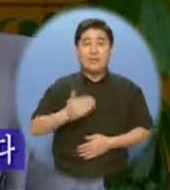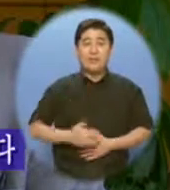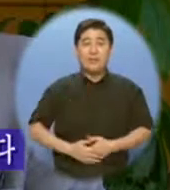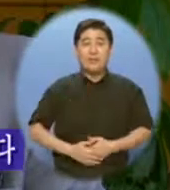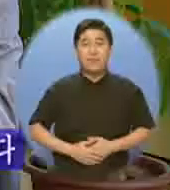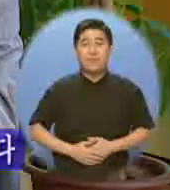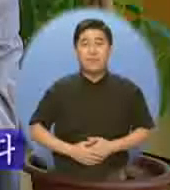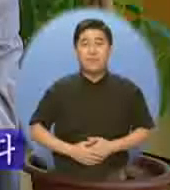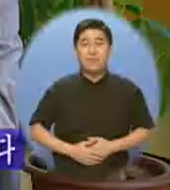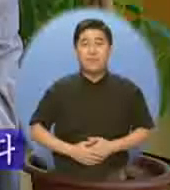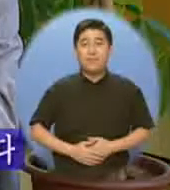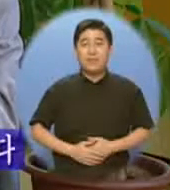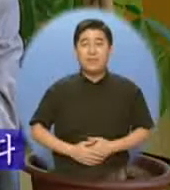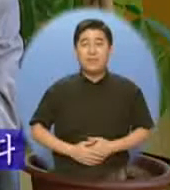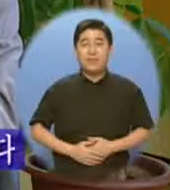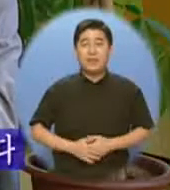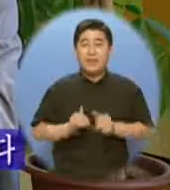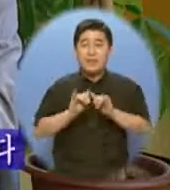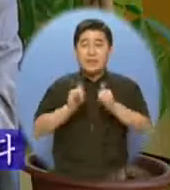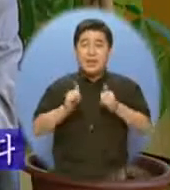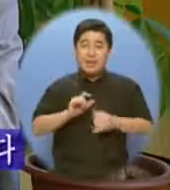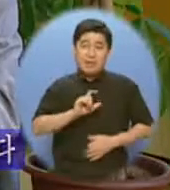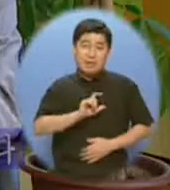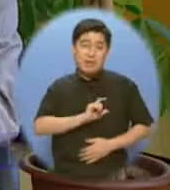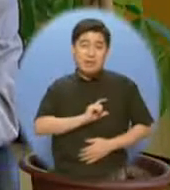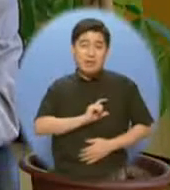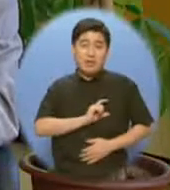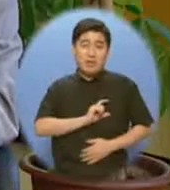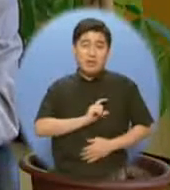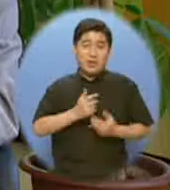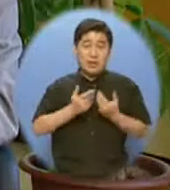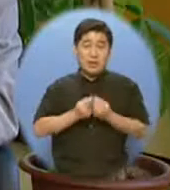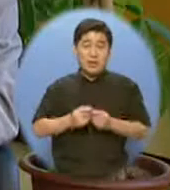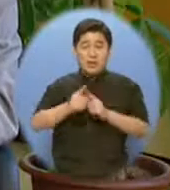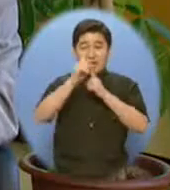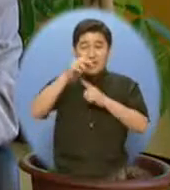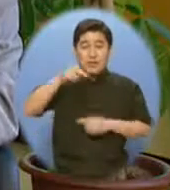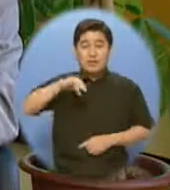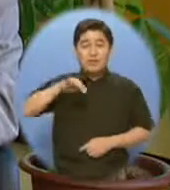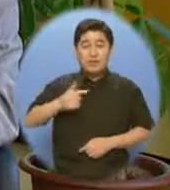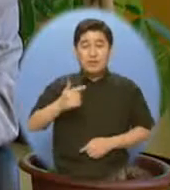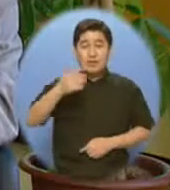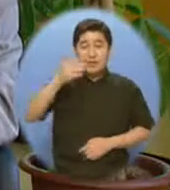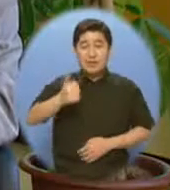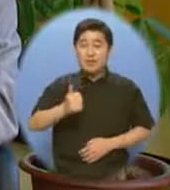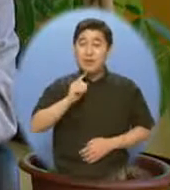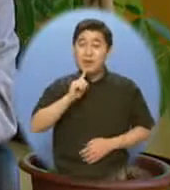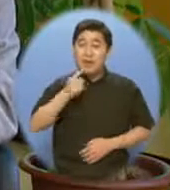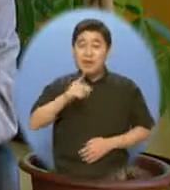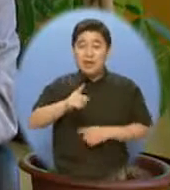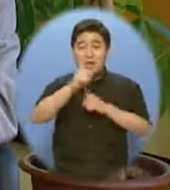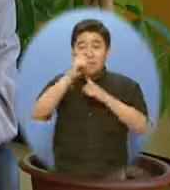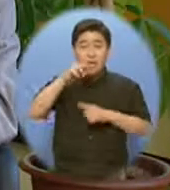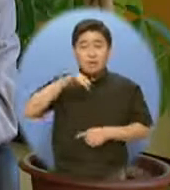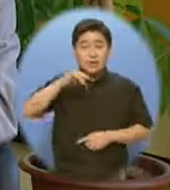되겠죠. 사람의 이름도 가령 이순신 장군 할 때 이순신은 맨 앞에